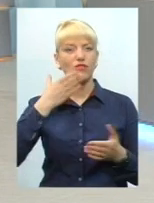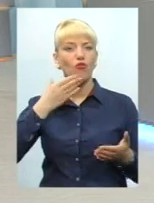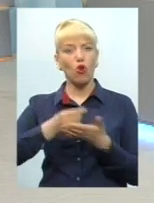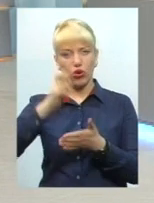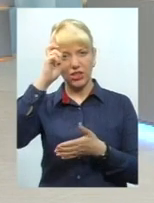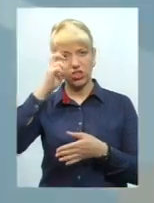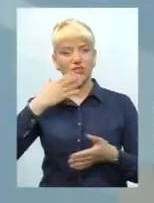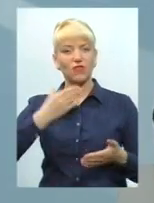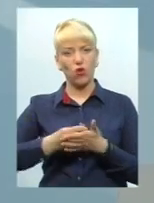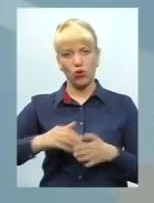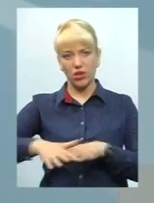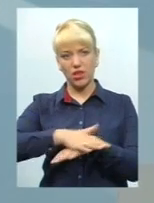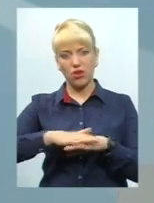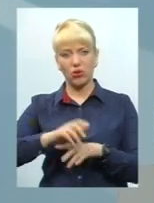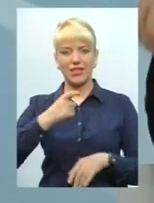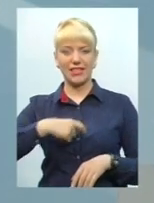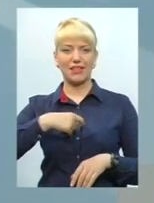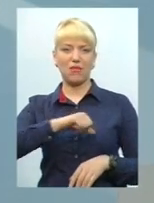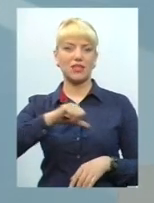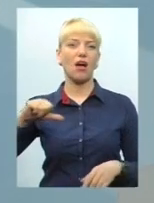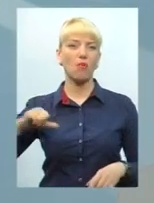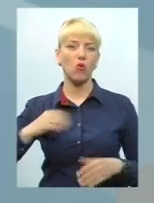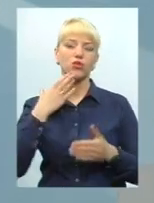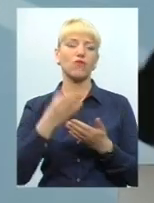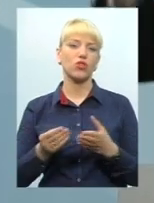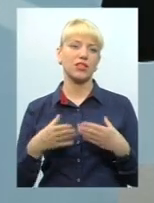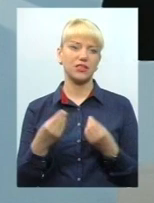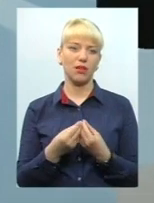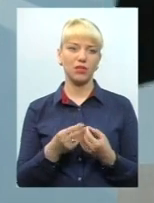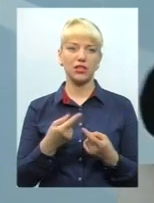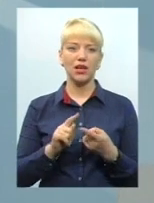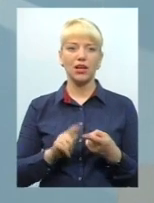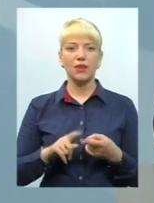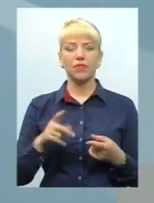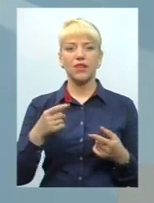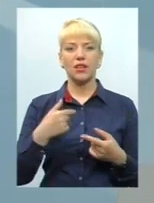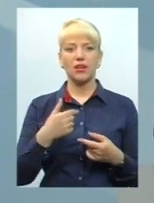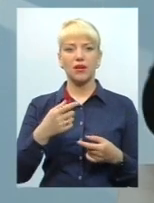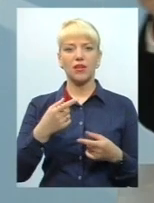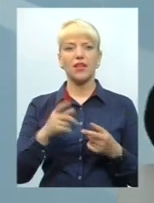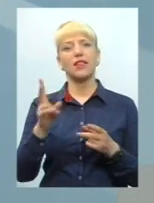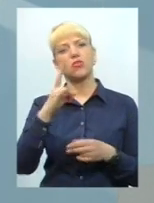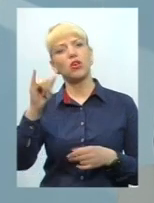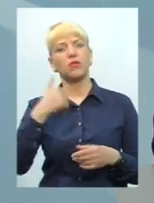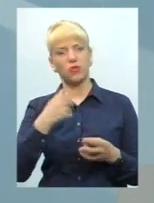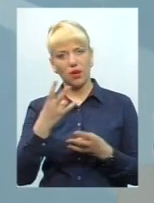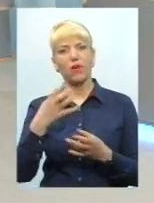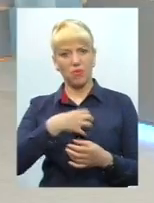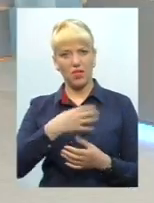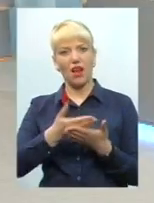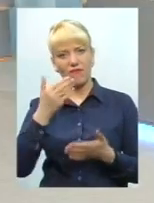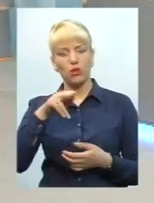саме головне, свого народу і себе самого, своєї сім'ї. Ні, а ми отримуємо медальки від Путіна. До речі, чув таку історію,